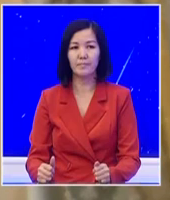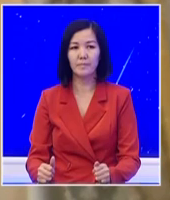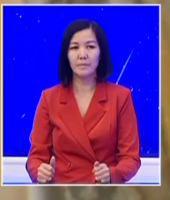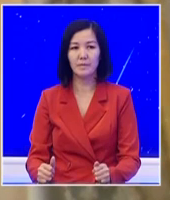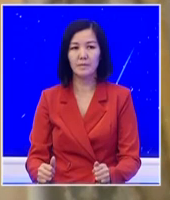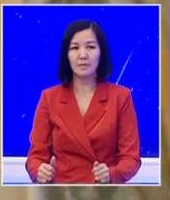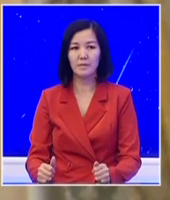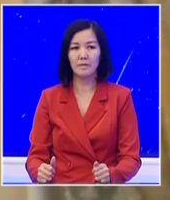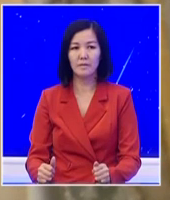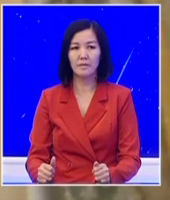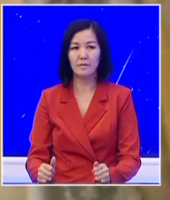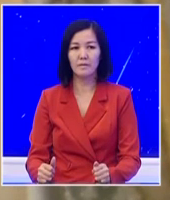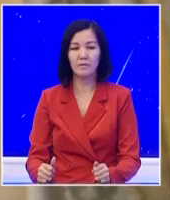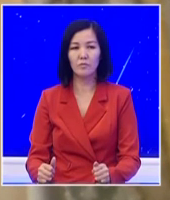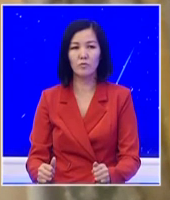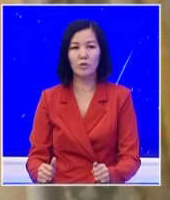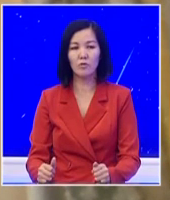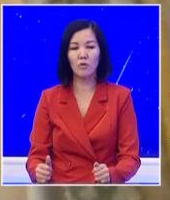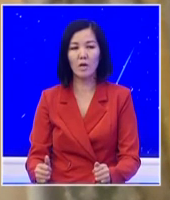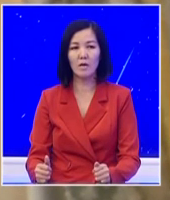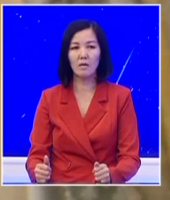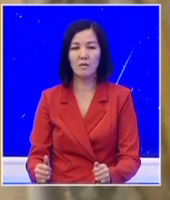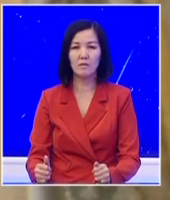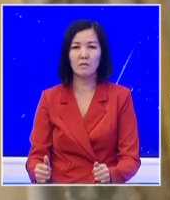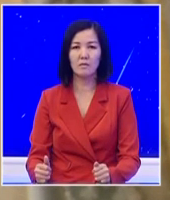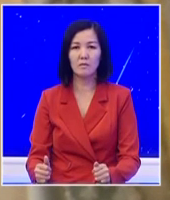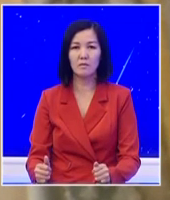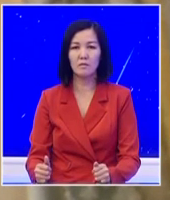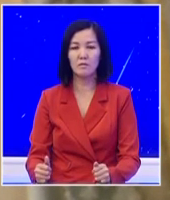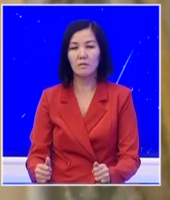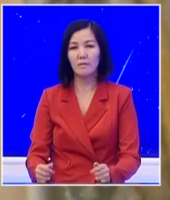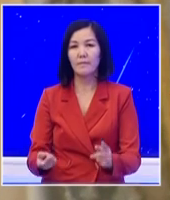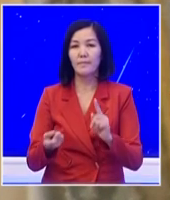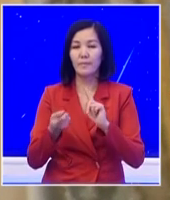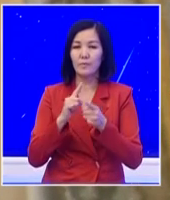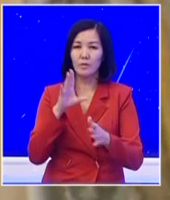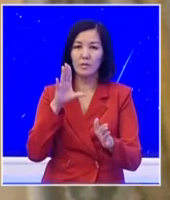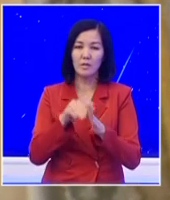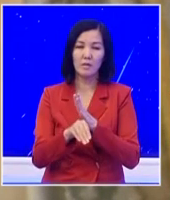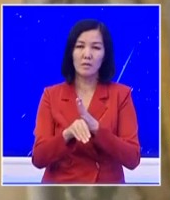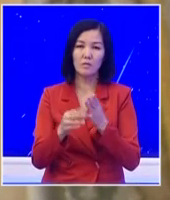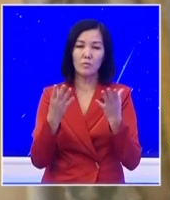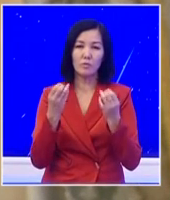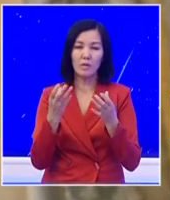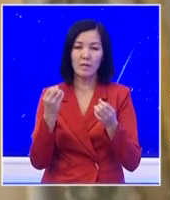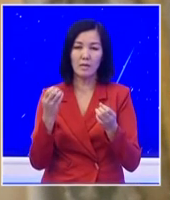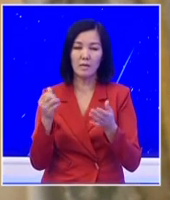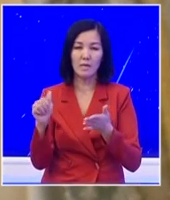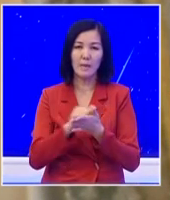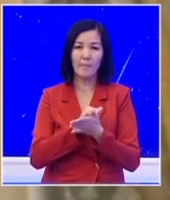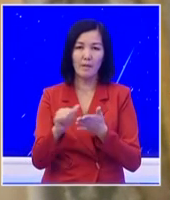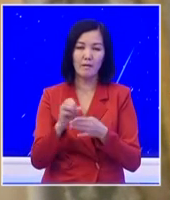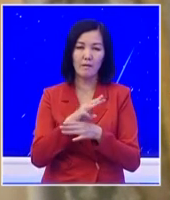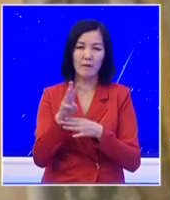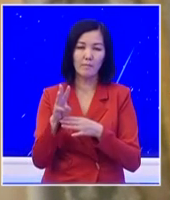Біздің ұсыныстарымыз қаржы институттарының кепілдік саясатына өзгерістер енгізу және кепілдіктің